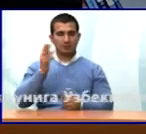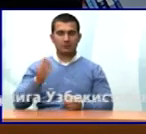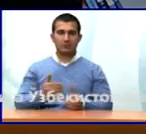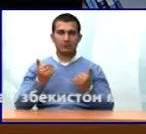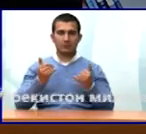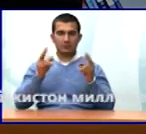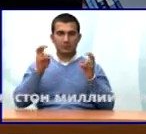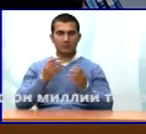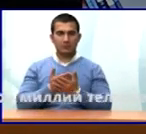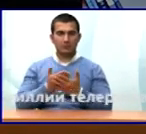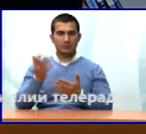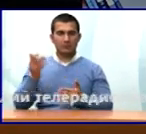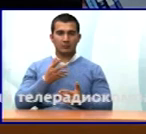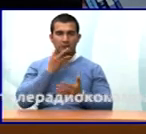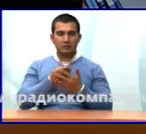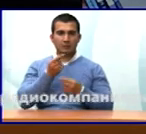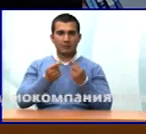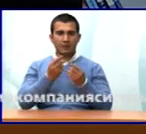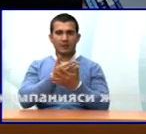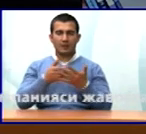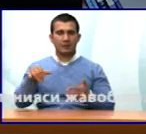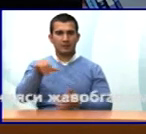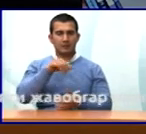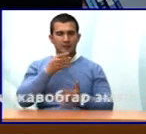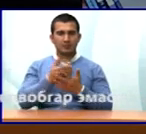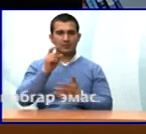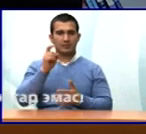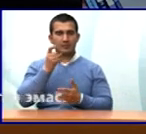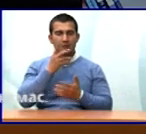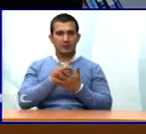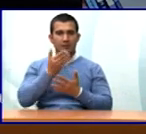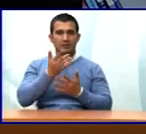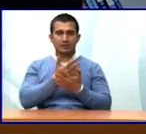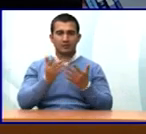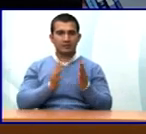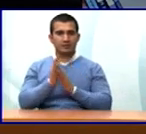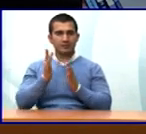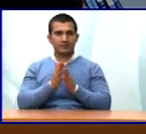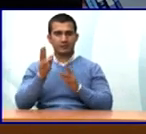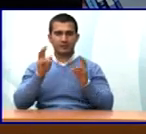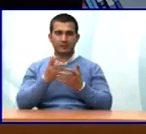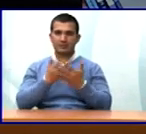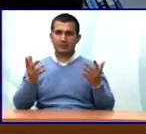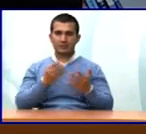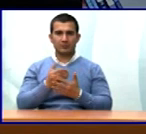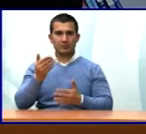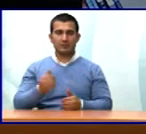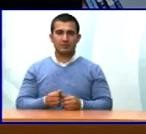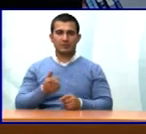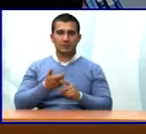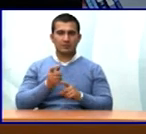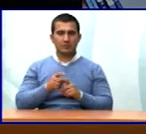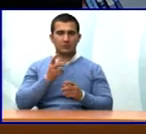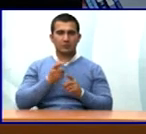Mavzuimiz mineral o'g'itlar. Mineral o'g'itlar, aziz o'quvchilar, kundalik hayotda eng ko'p ishlatiladigan